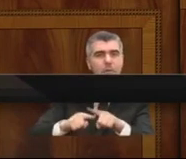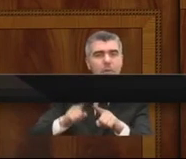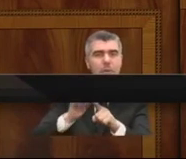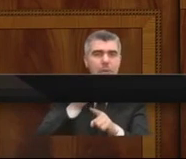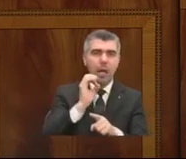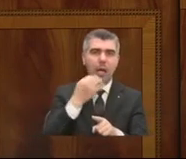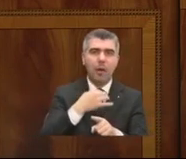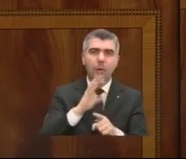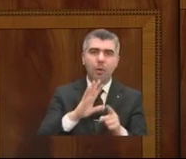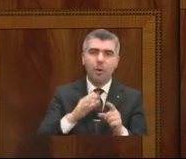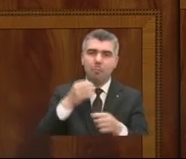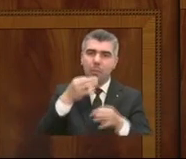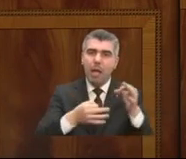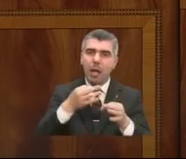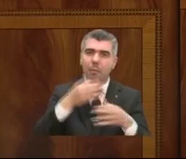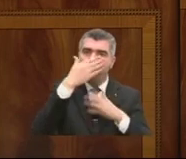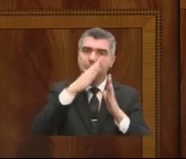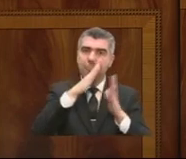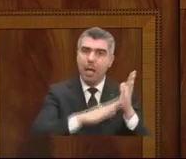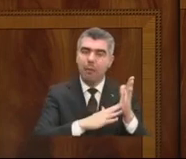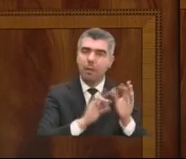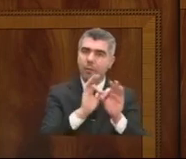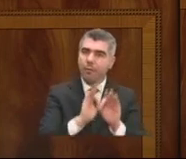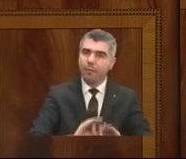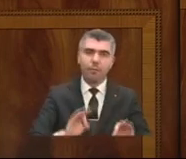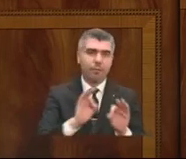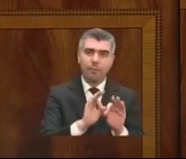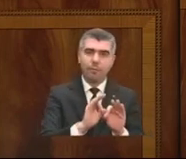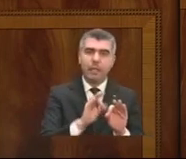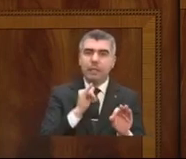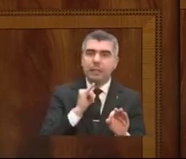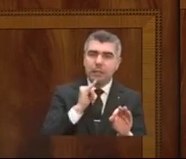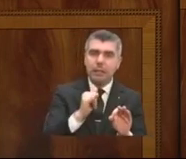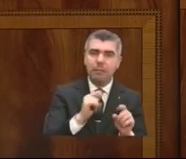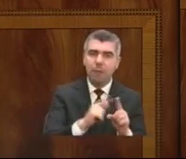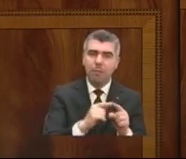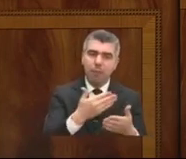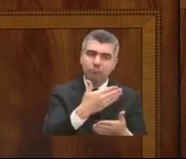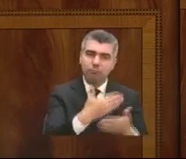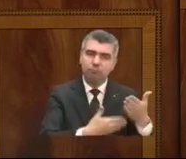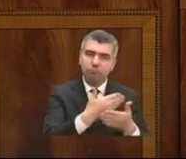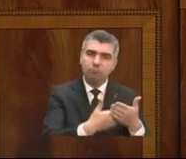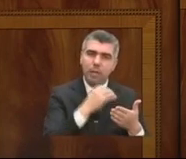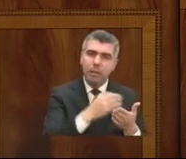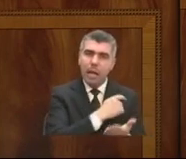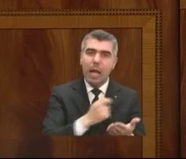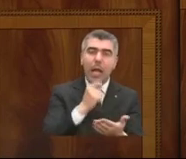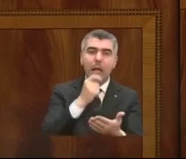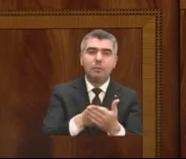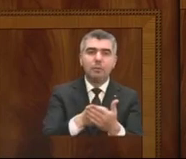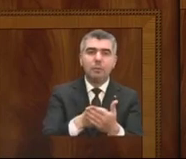للسيادة القضائية الوطنية في محاولة للتأثير على المقررات القضائية